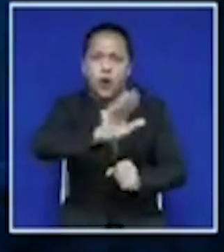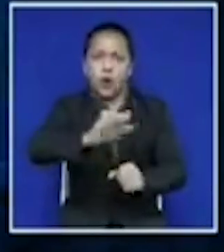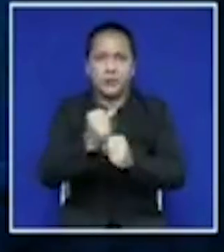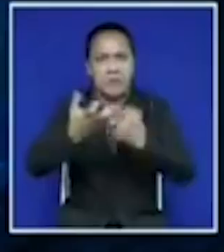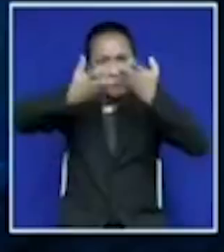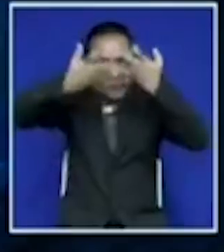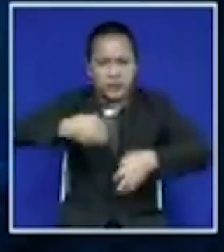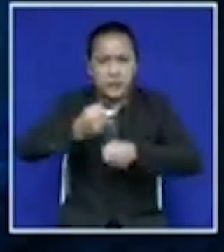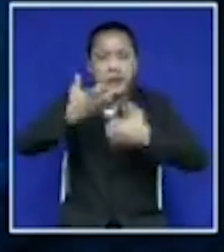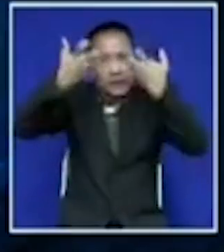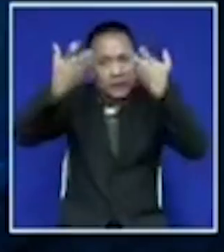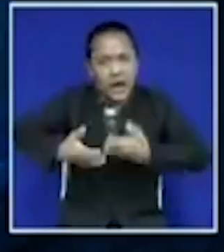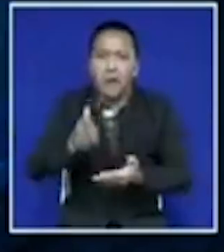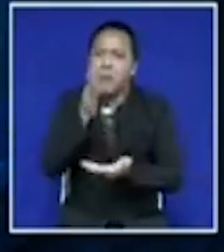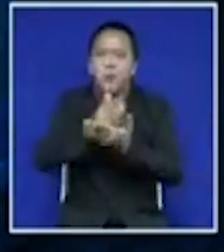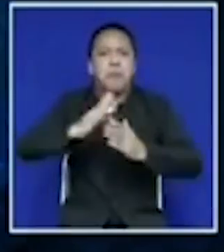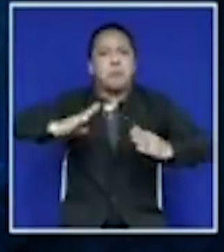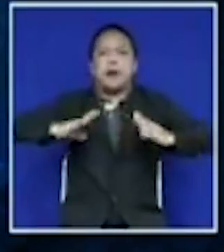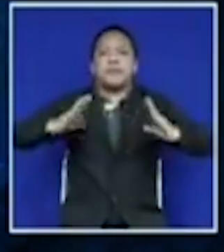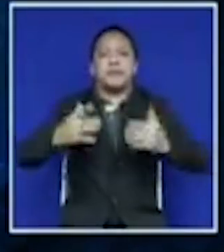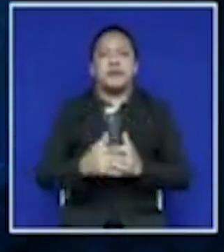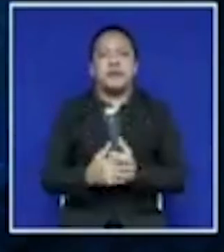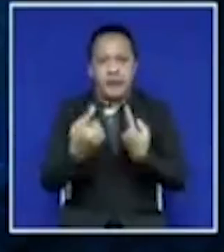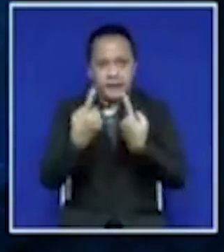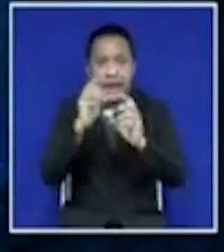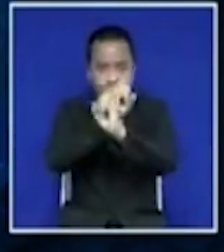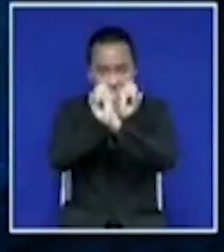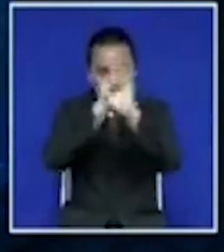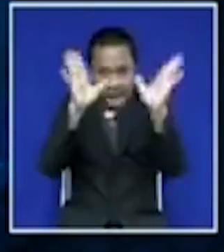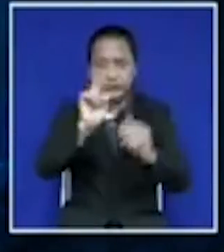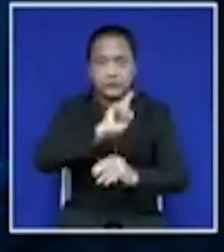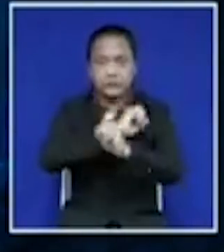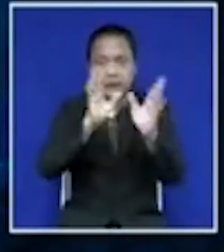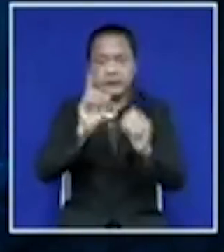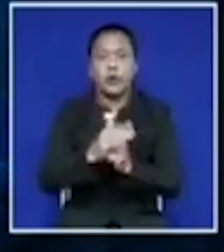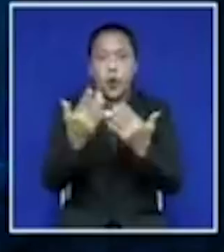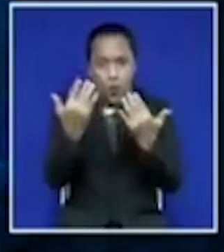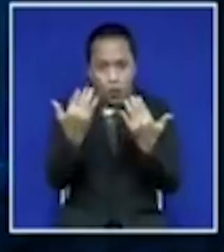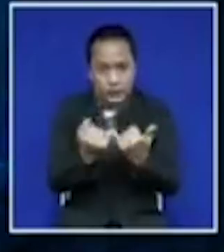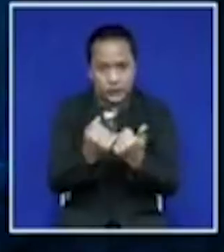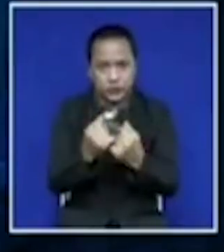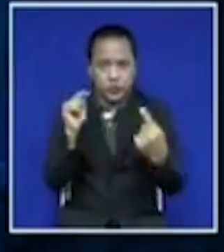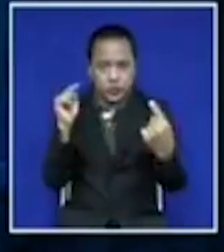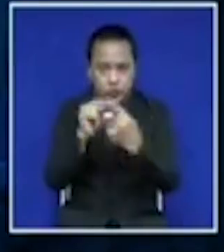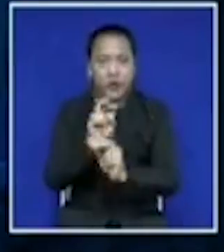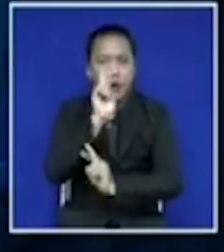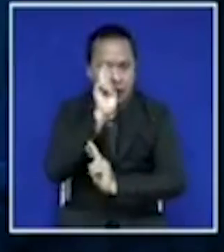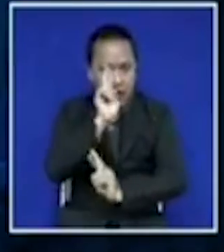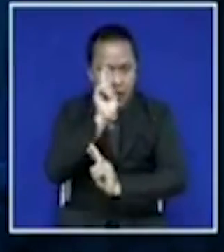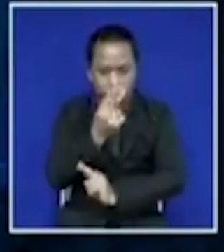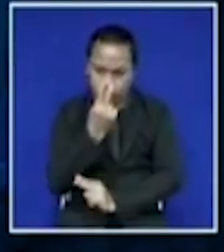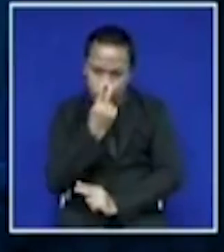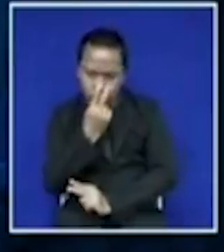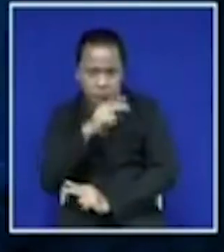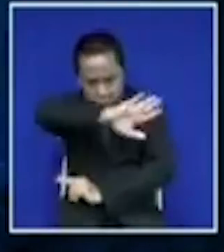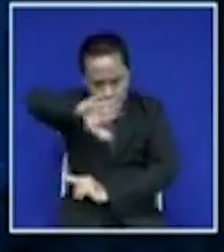งานหนักกันแทบไม่ได้หยุดได้หย่อนกันอยู่แล้วนะครับแต่ที่ชัดๆก็คือว่าณตอนนี้เป็นจุดที่เราต้องเฝ้าระวังกันทุกคน